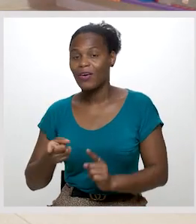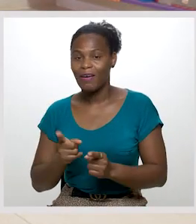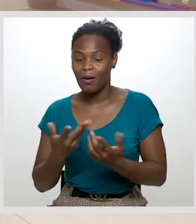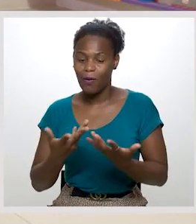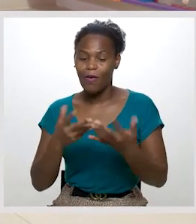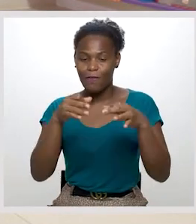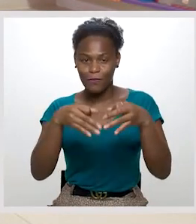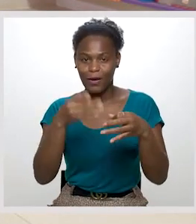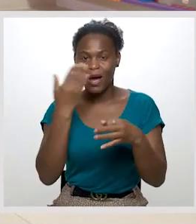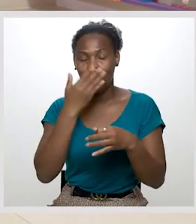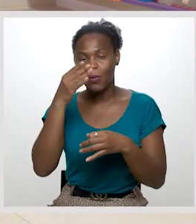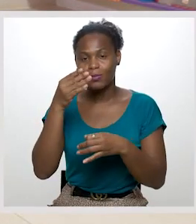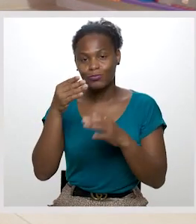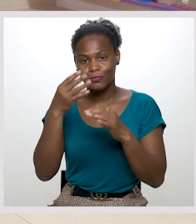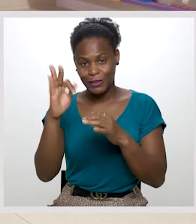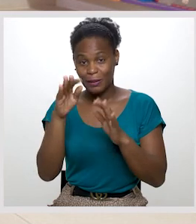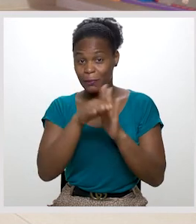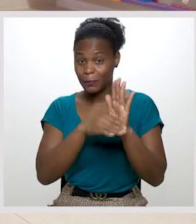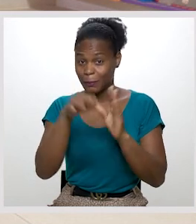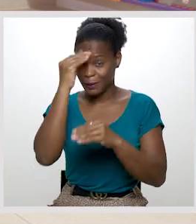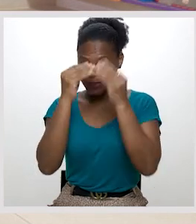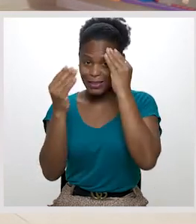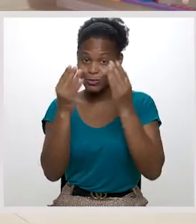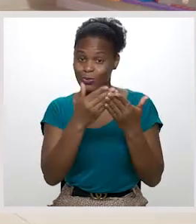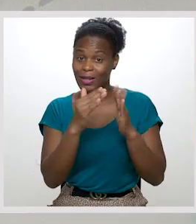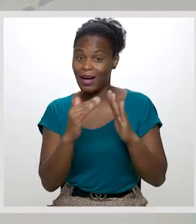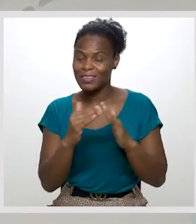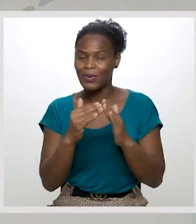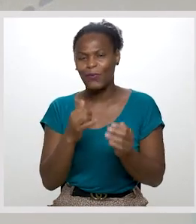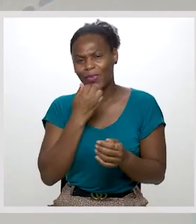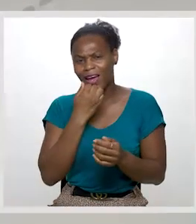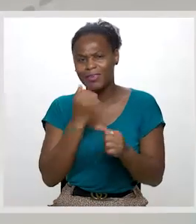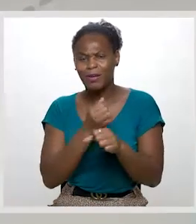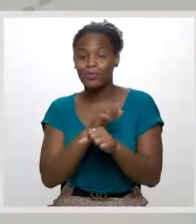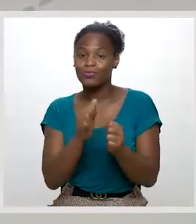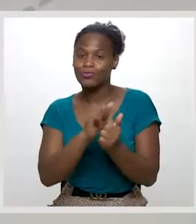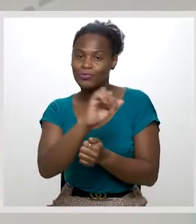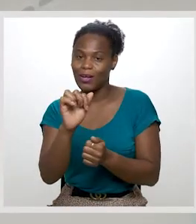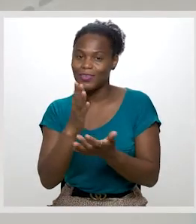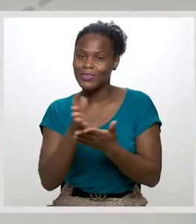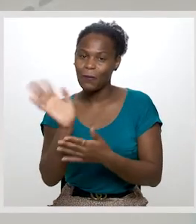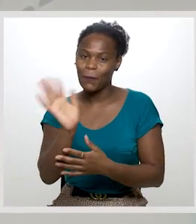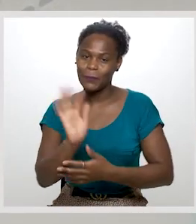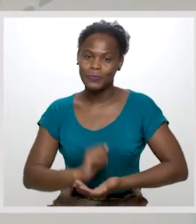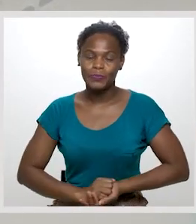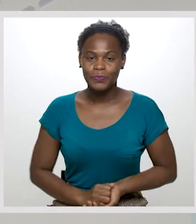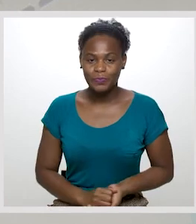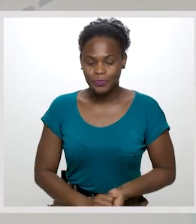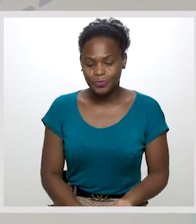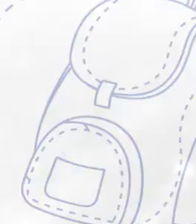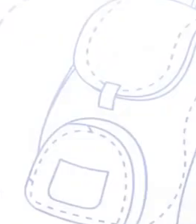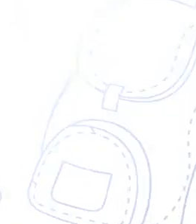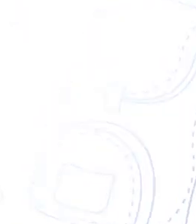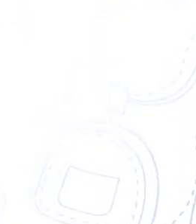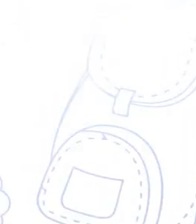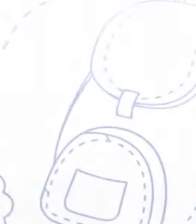à la fin de notre cours de français du programme Aprender a Estudar em Casa. Ça a été un grand plaisir de travailler avec toi. À très bientôt.